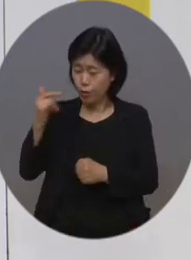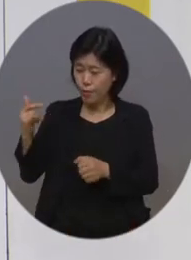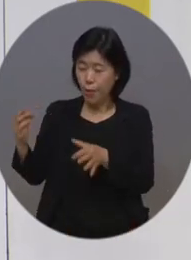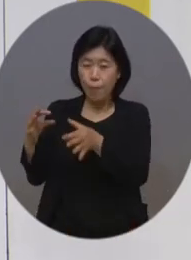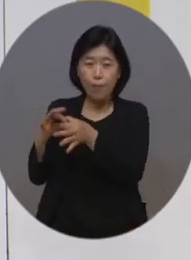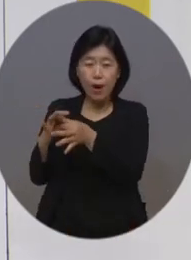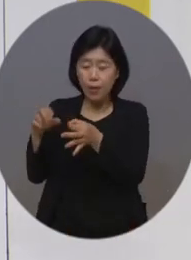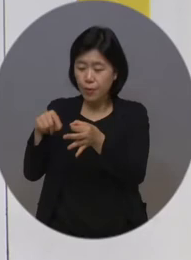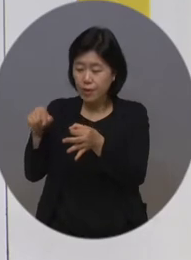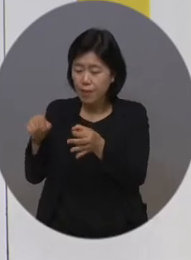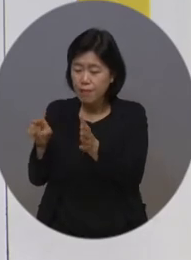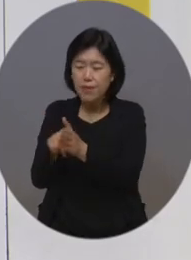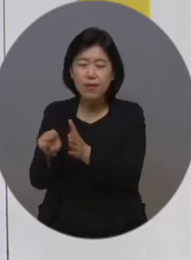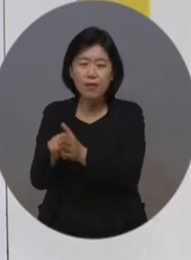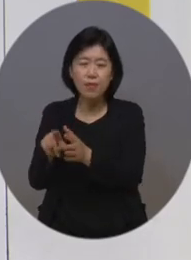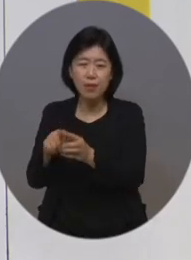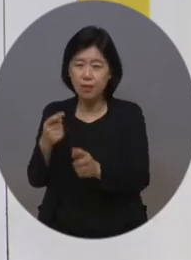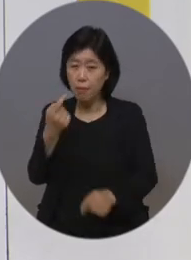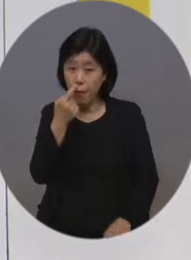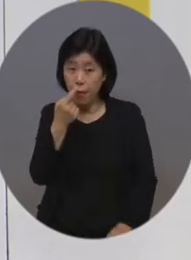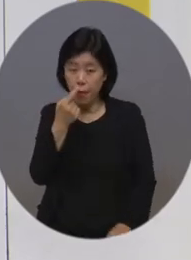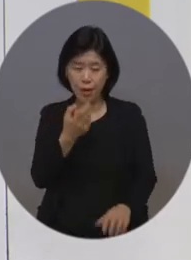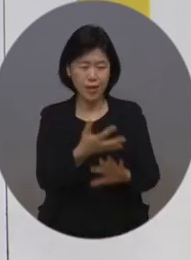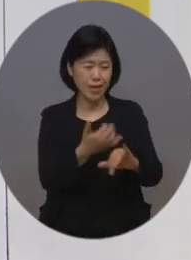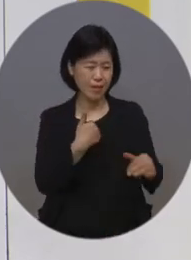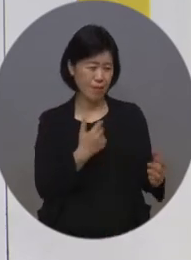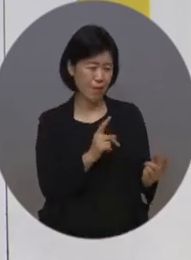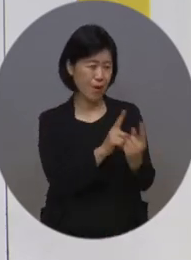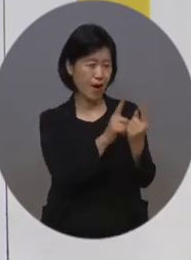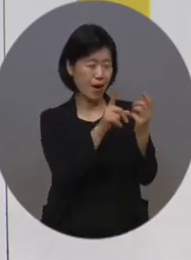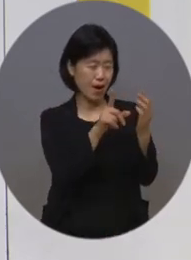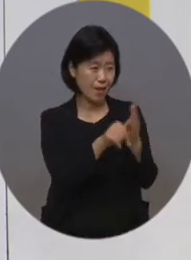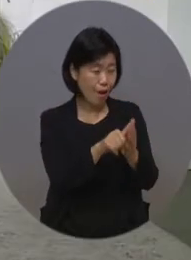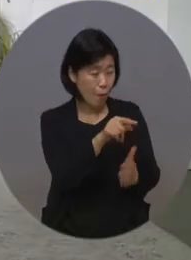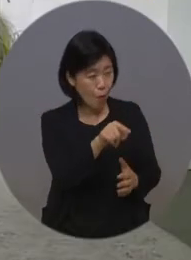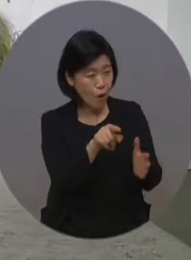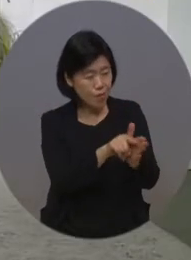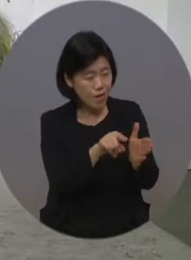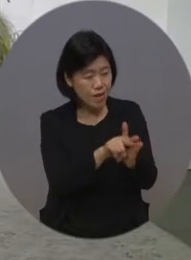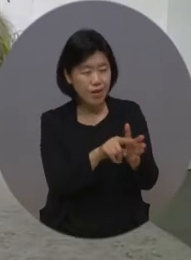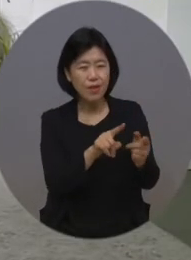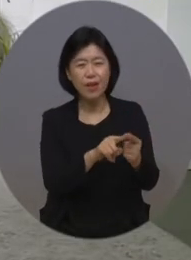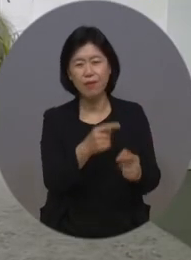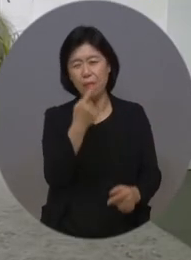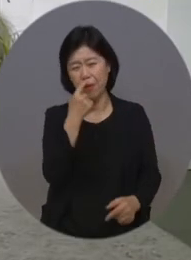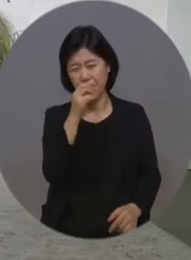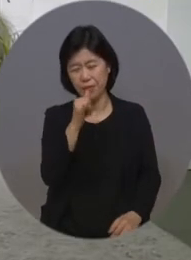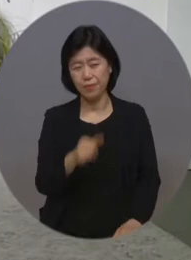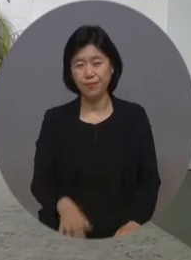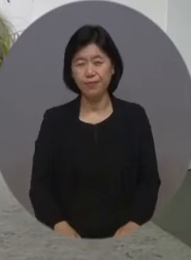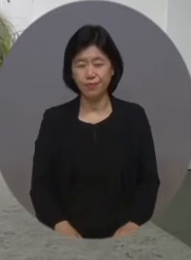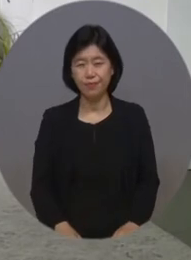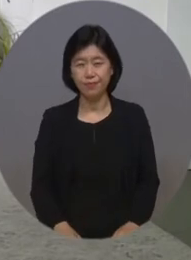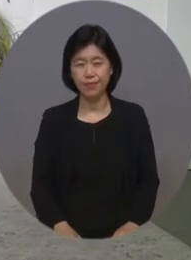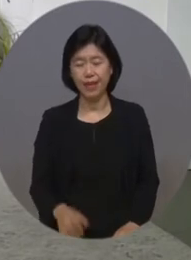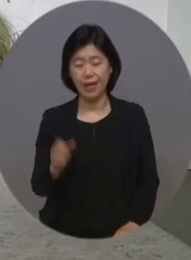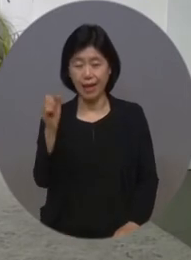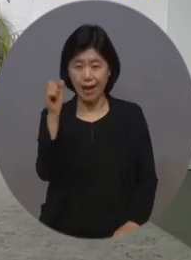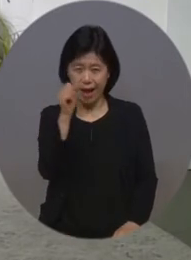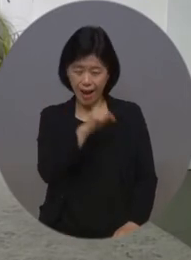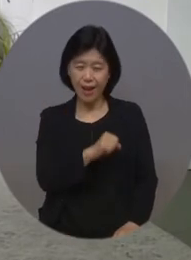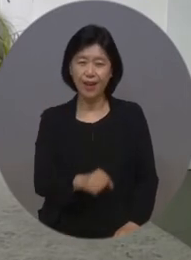있는 그런 마음을 키워 주신 것 같아 가지고 크게 감사하죠 그랬군요 이게 다 지금 하고 계시는 게 부모님이 때리고 또 물려